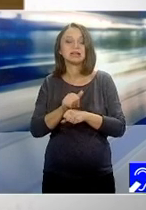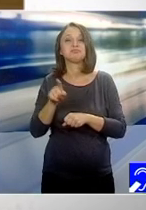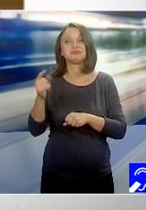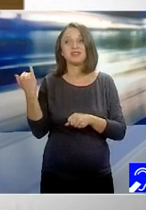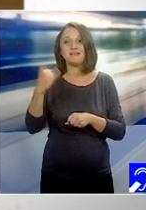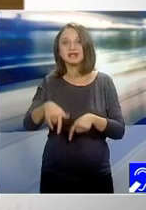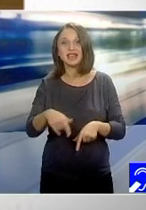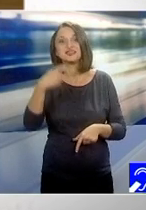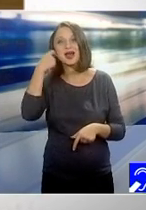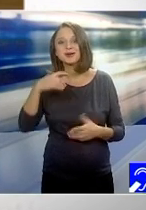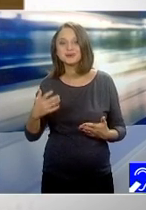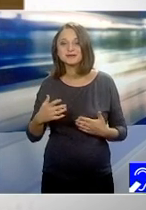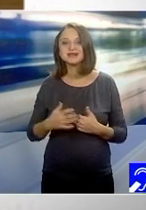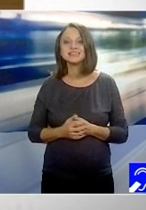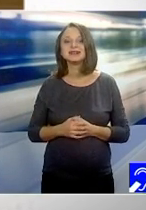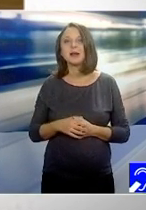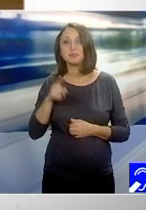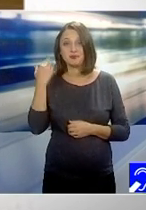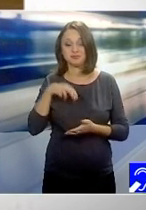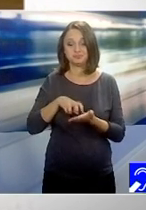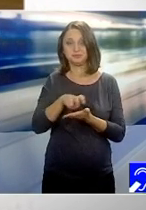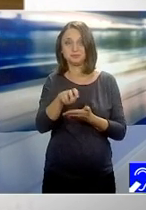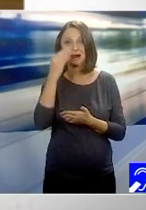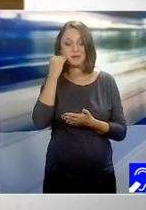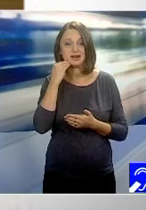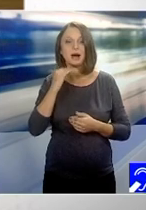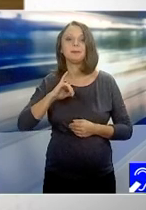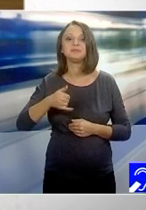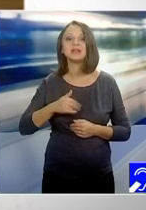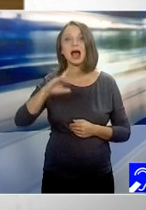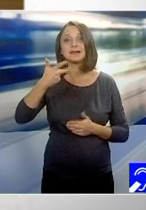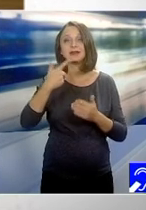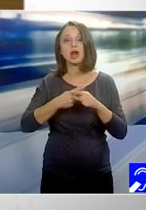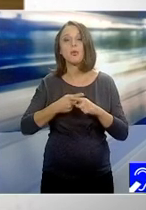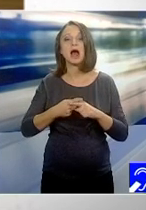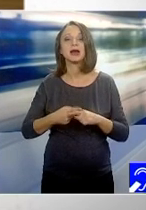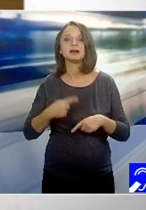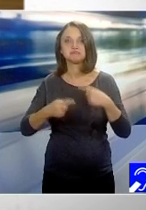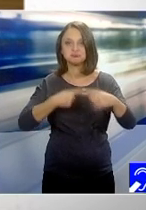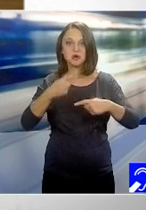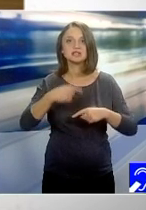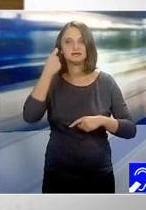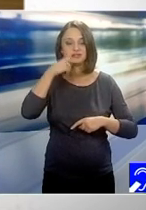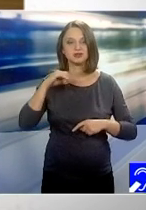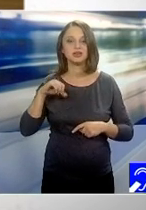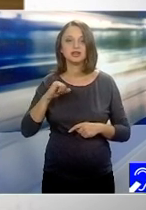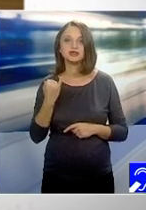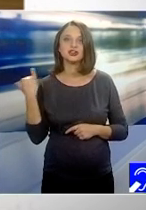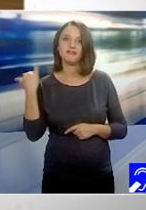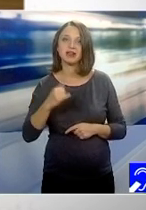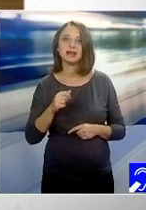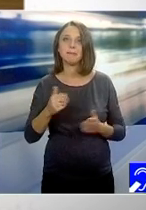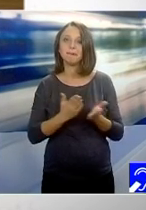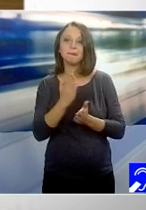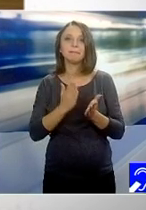Transilvaniei. Da, suntem pentru a treia oară consecutiv la Cluj și venim de fiecare